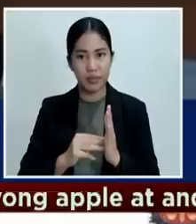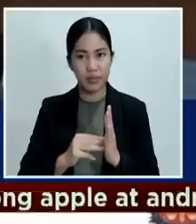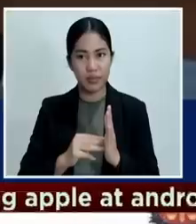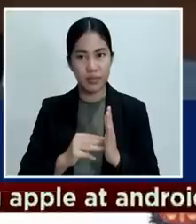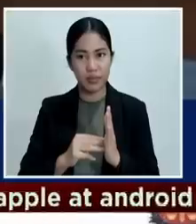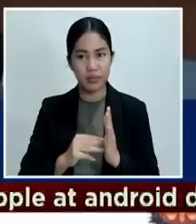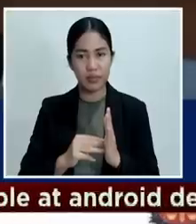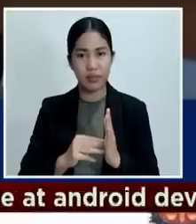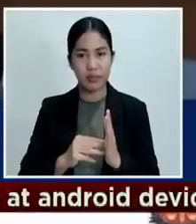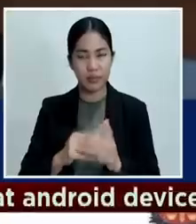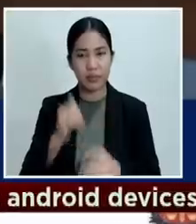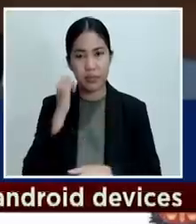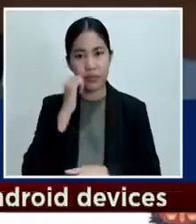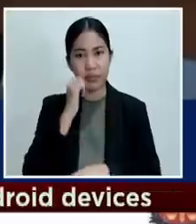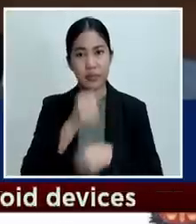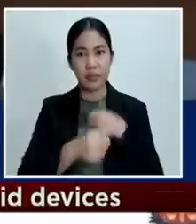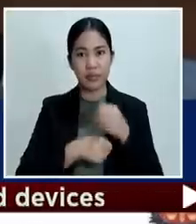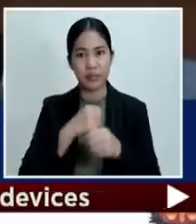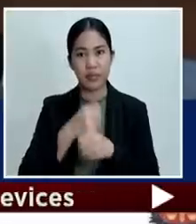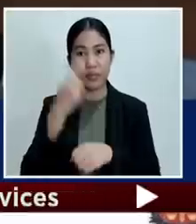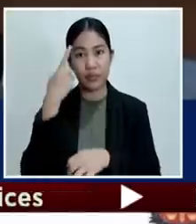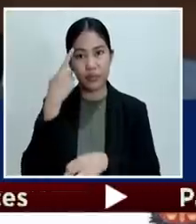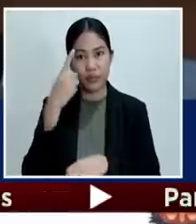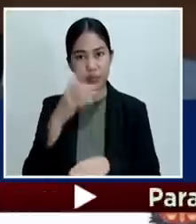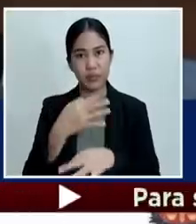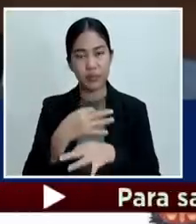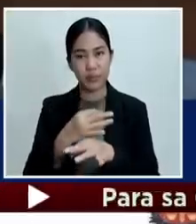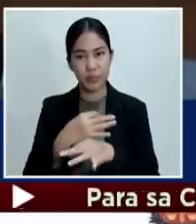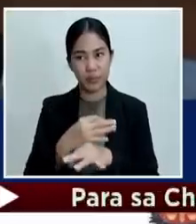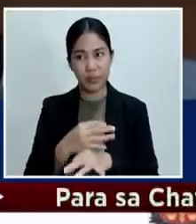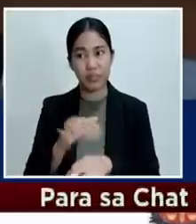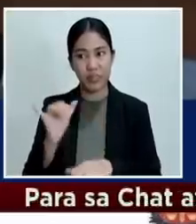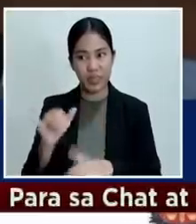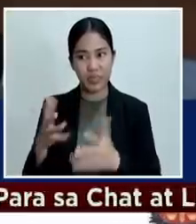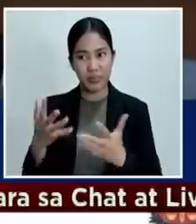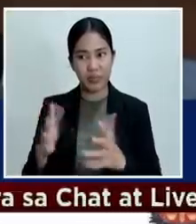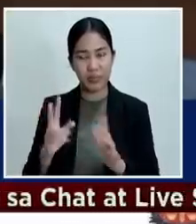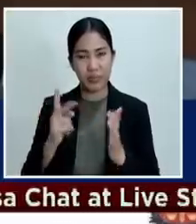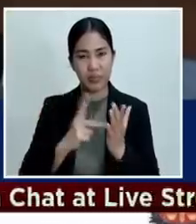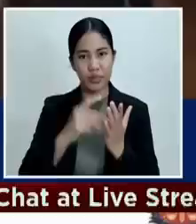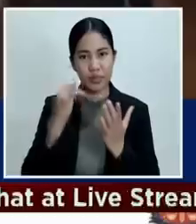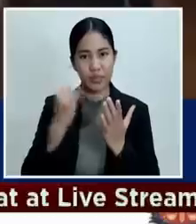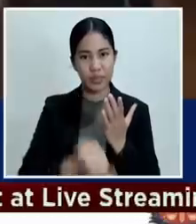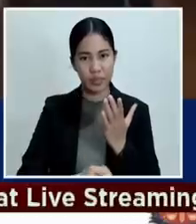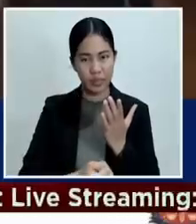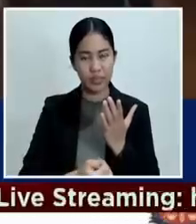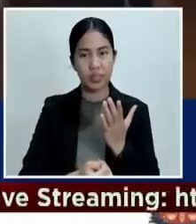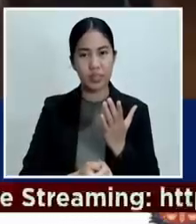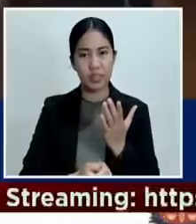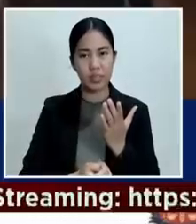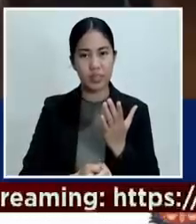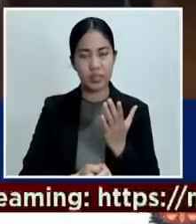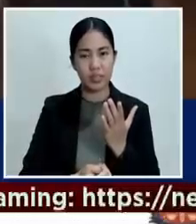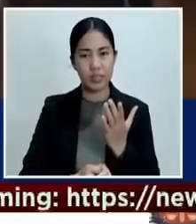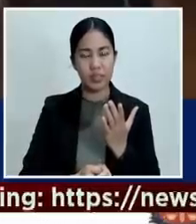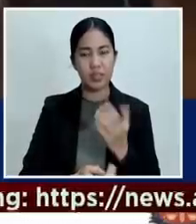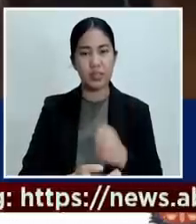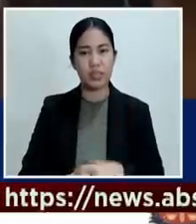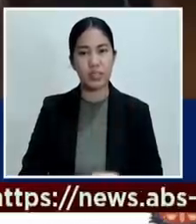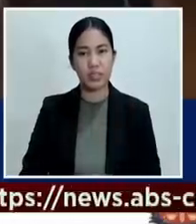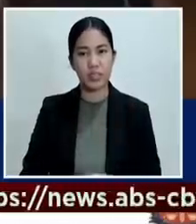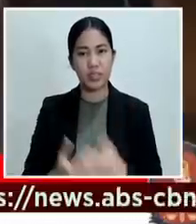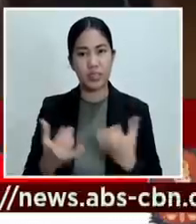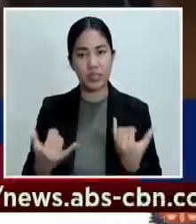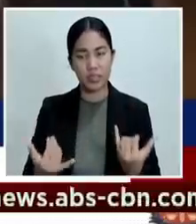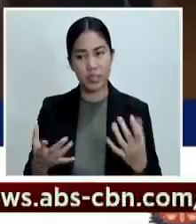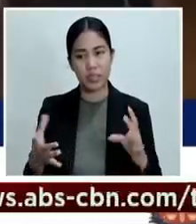maintenance. Paliwanag ng NIA, terminated na ang proyekto sa dati nitong kontraktor. Bumalik po kasi kami sa NEDA dahil may